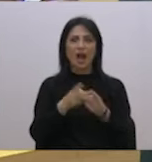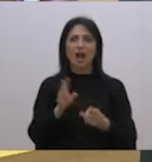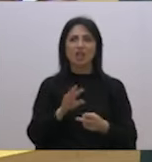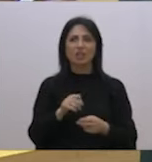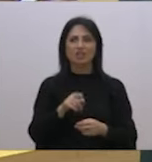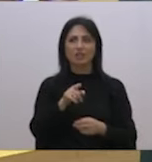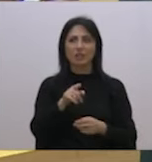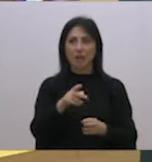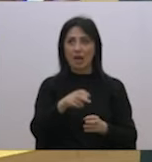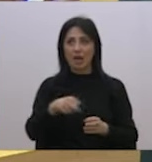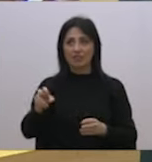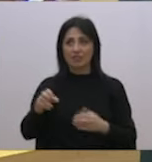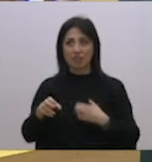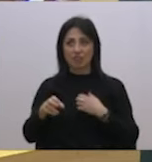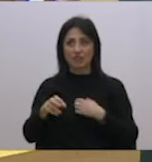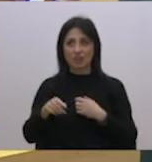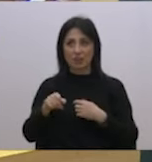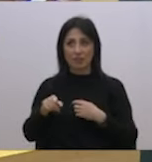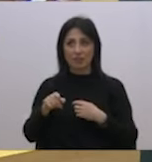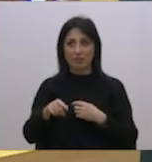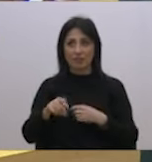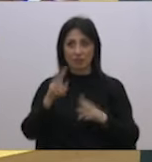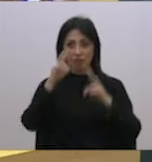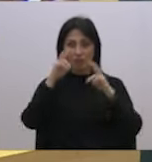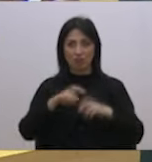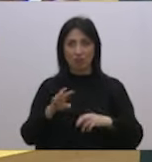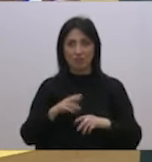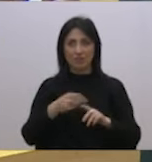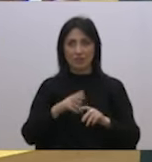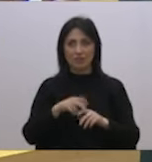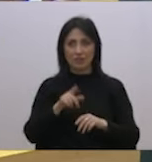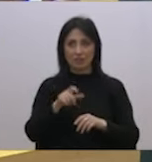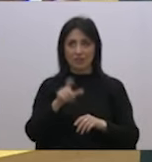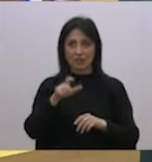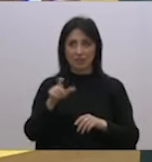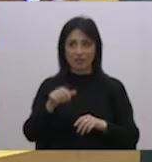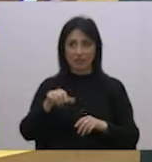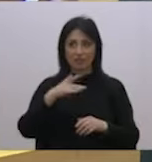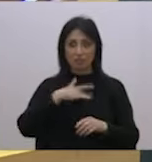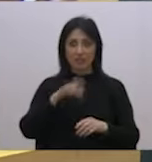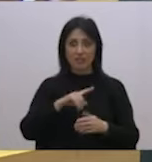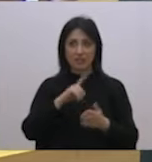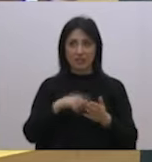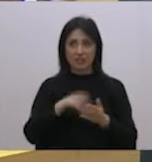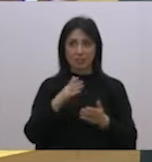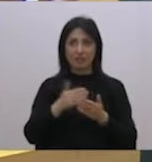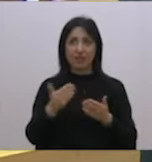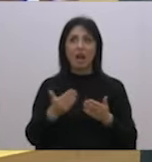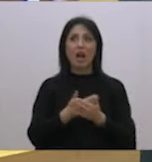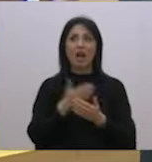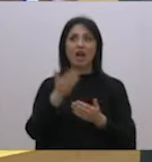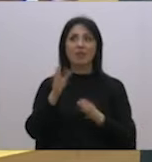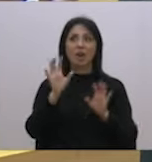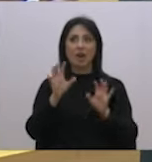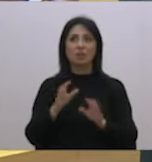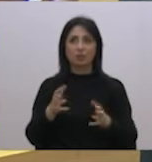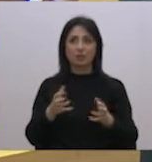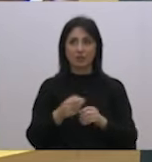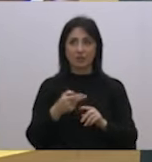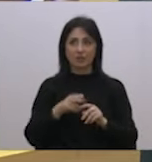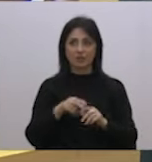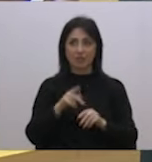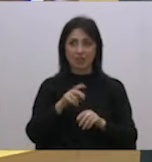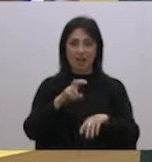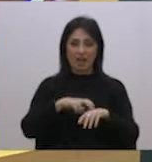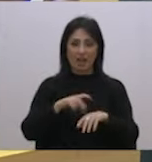sudahit, rad sudahit, rad sudahit, rad sudahit, rad sudahit, rad sudahit, rad sudahit, rad sudahit, rad sudahit, rad sudahit,